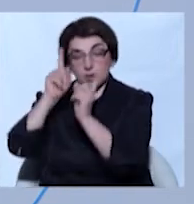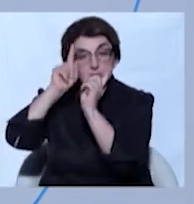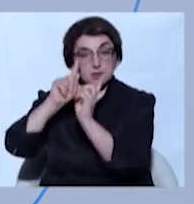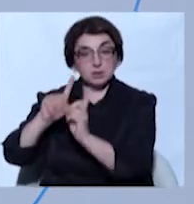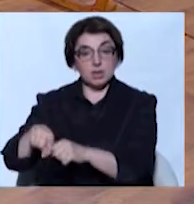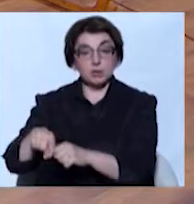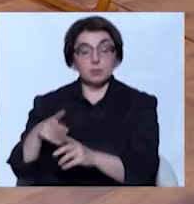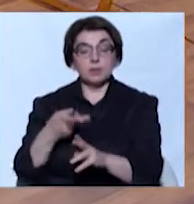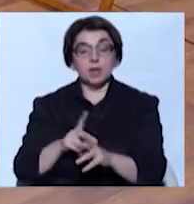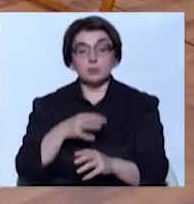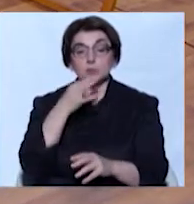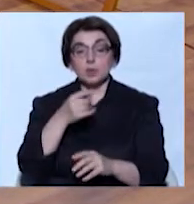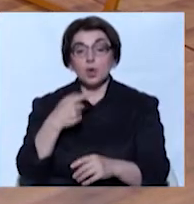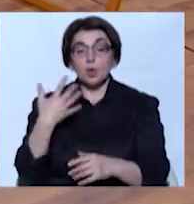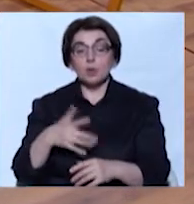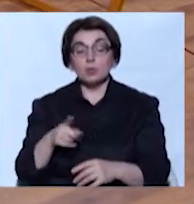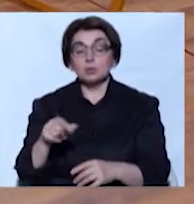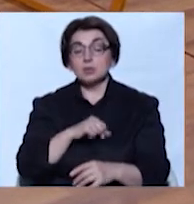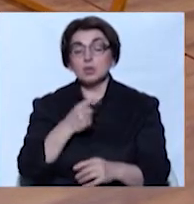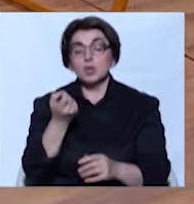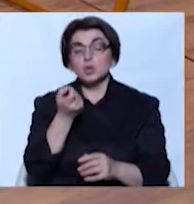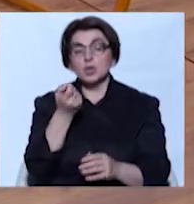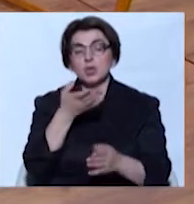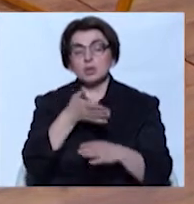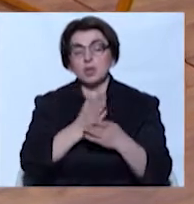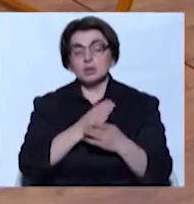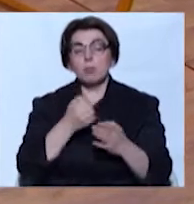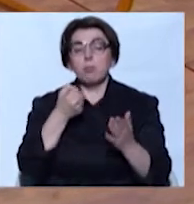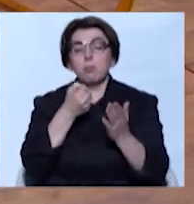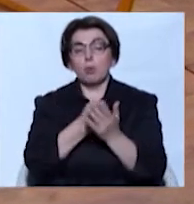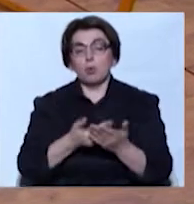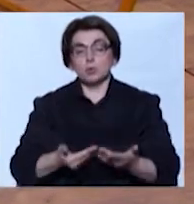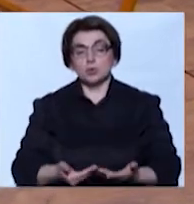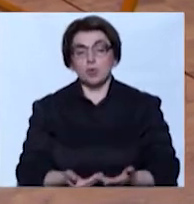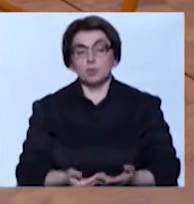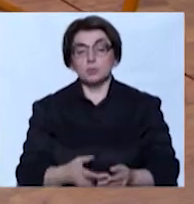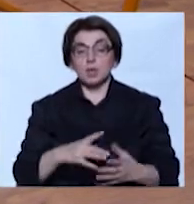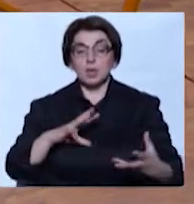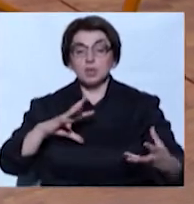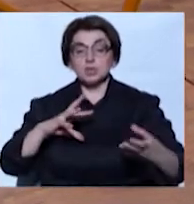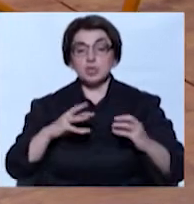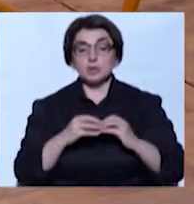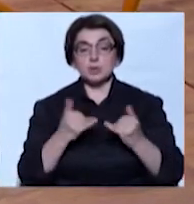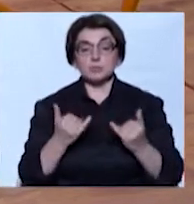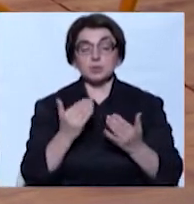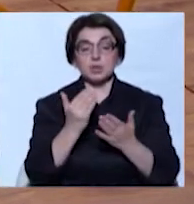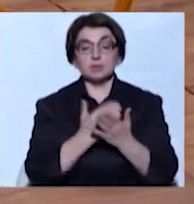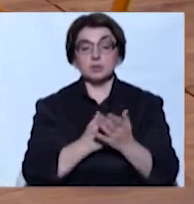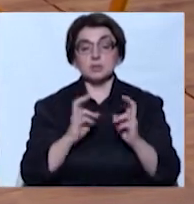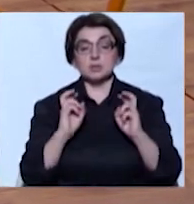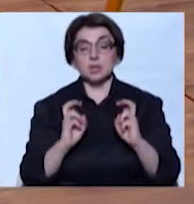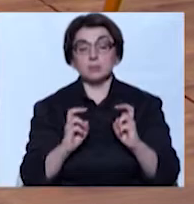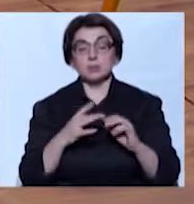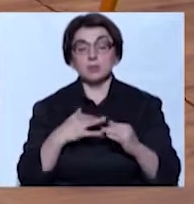ამიტომ, როგორც გითხარით, ზრდასრულობას მათი მცირე ნაწილი აღწევს. მოდით შევაჯამოთ ჩვენი დღევანდელი გაკვეთილი. ჩვენ